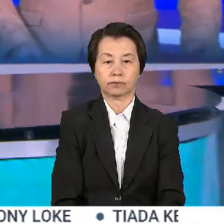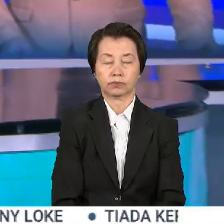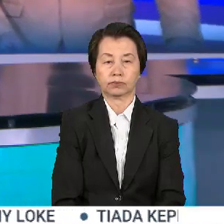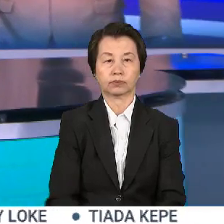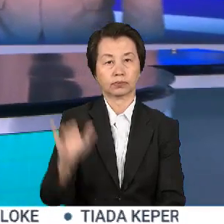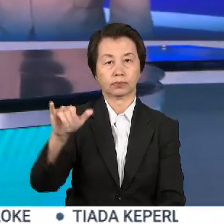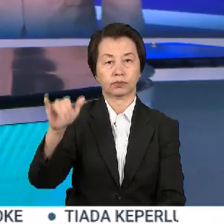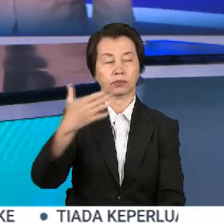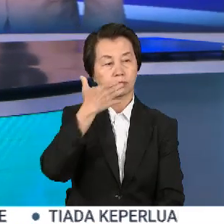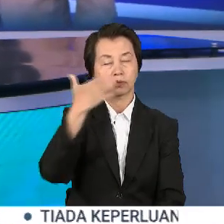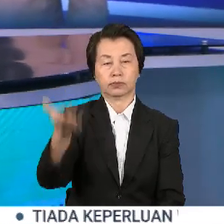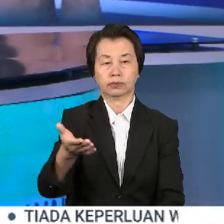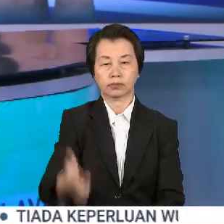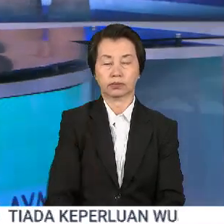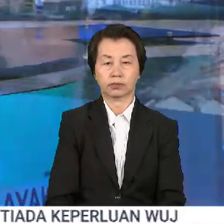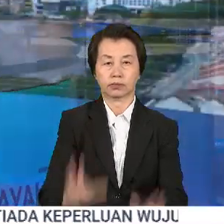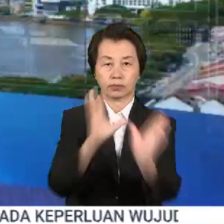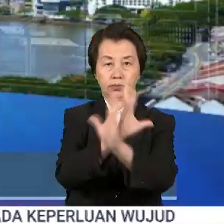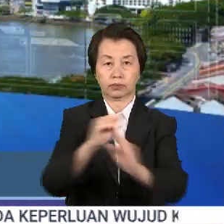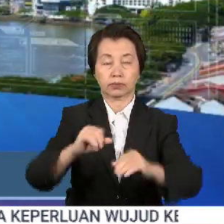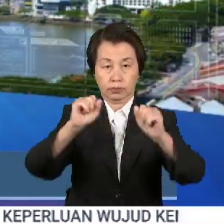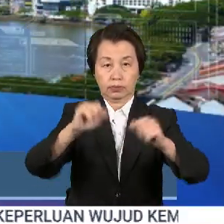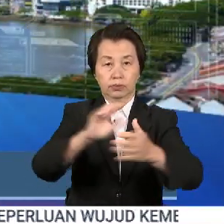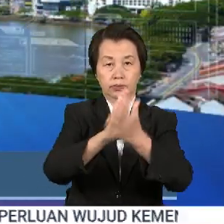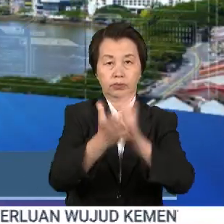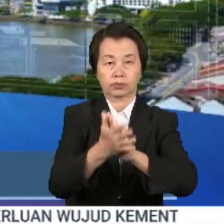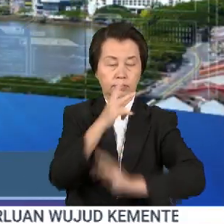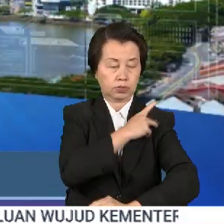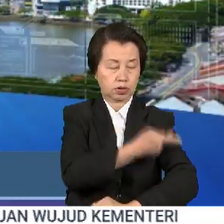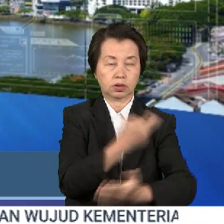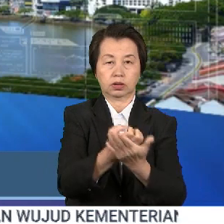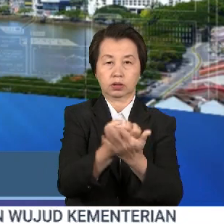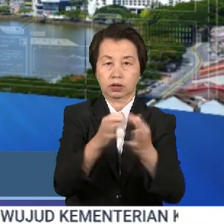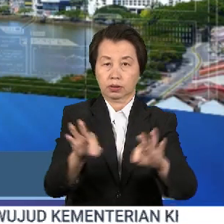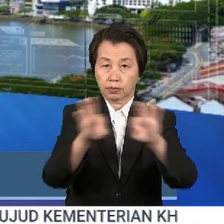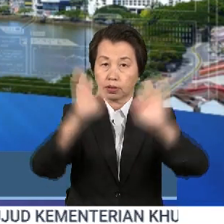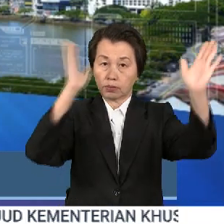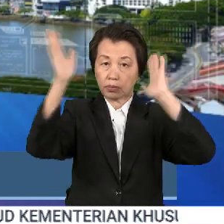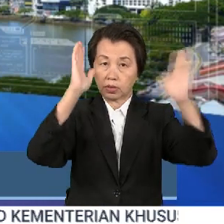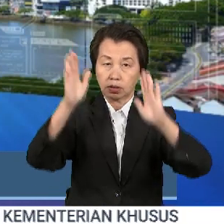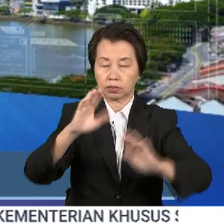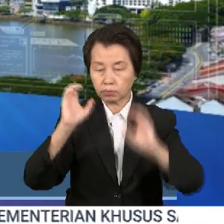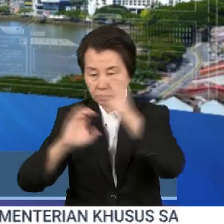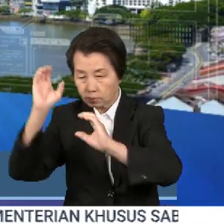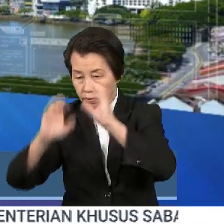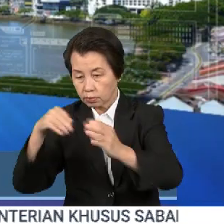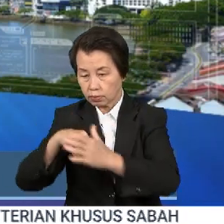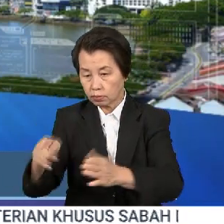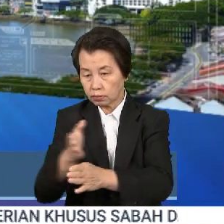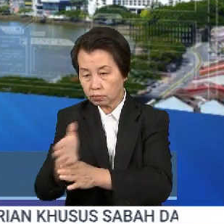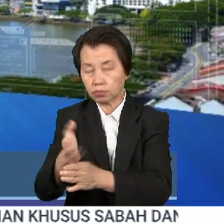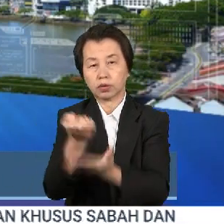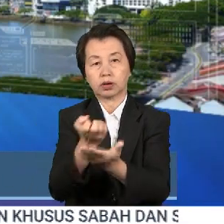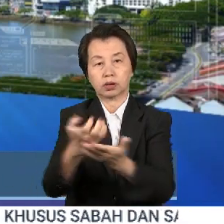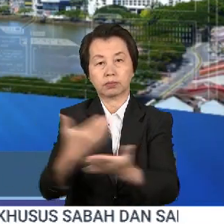Ya, Sahih. Terima kasih. Sarawak mampu muncul sebagai kuasa ekonomi utama di Malaysia melalui penerokaan dalam sektor ekonomi